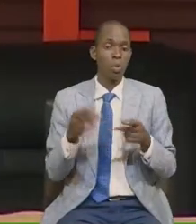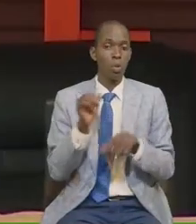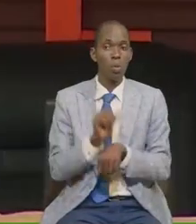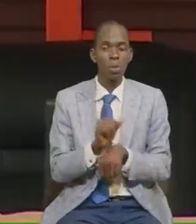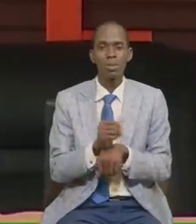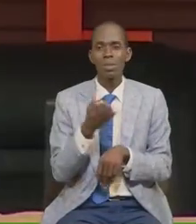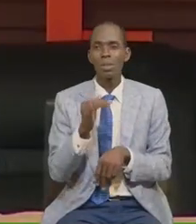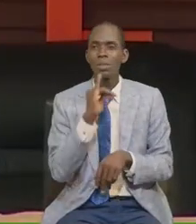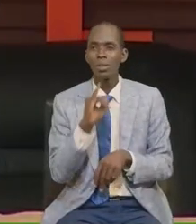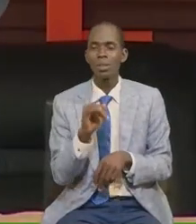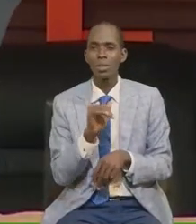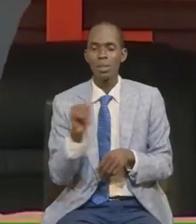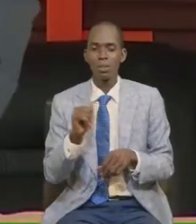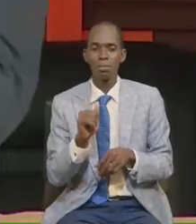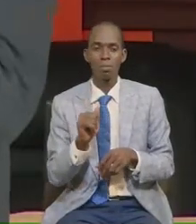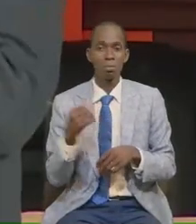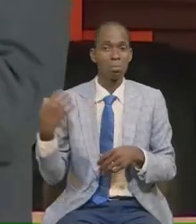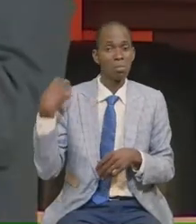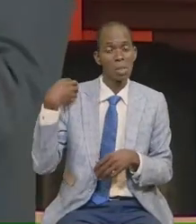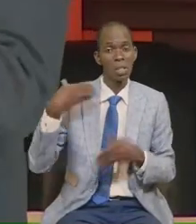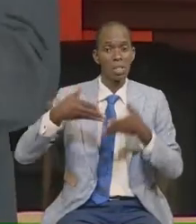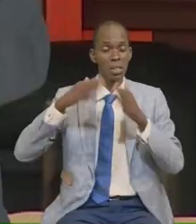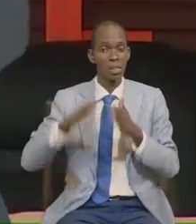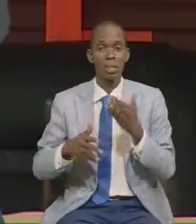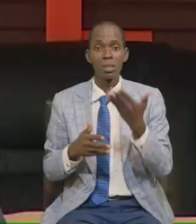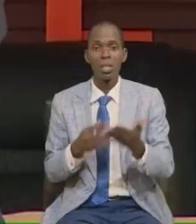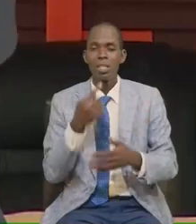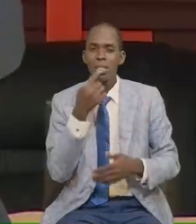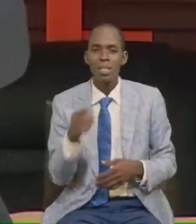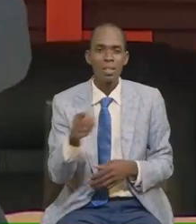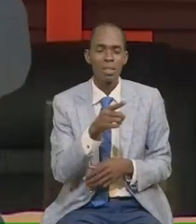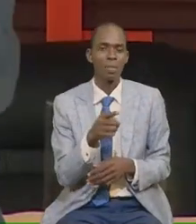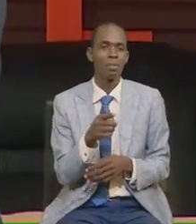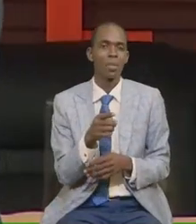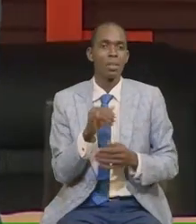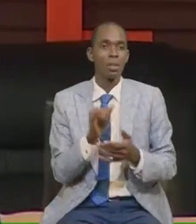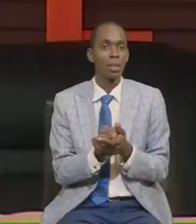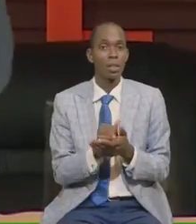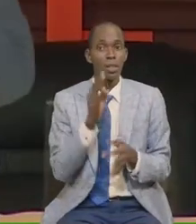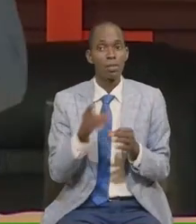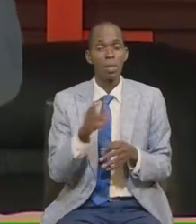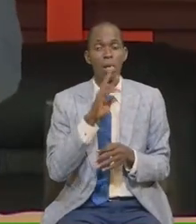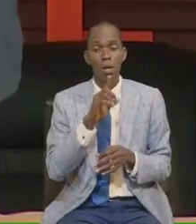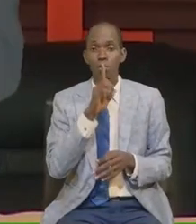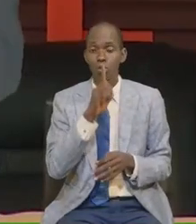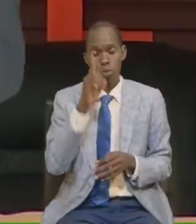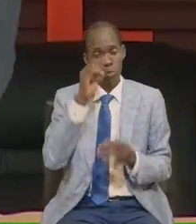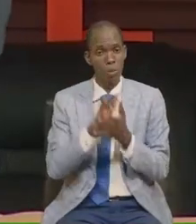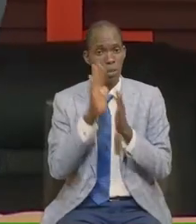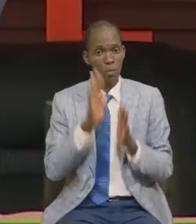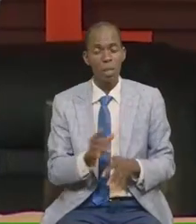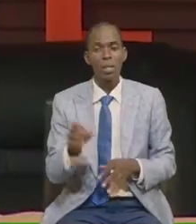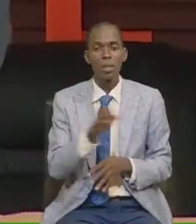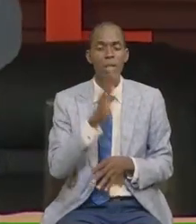il est responsable là-bas rappelles ce sont de vrais croyances ils seront donc soumis à ses responsables